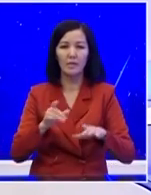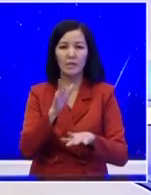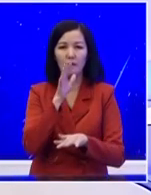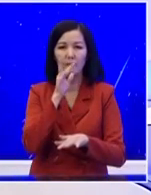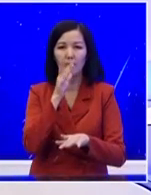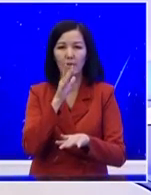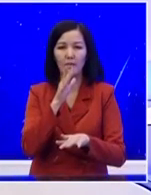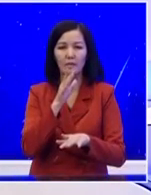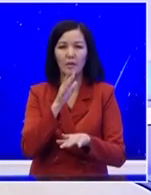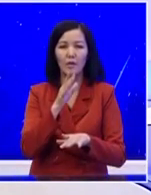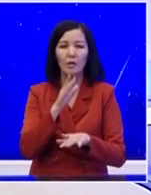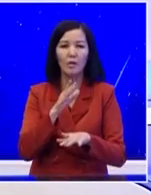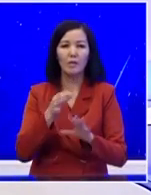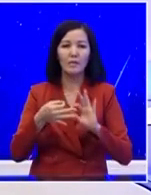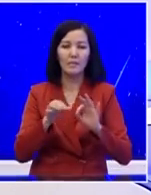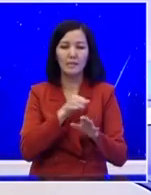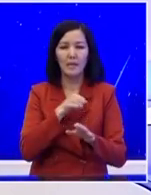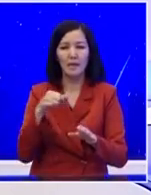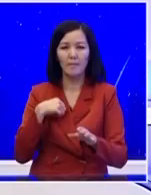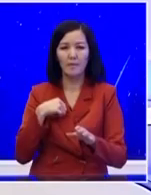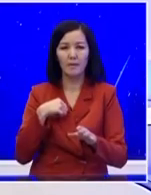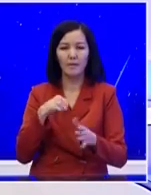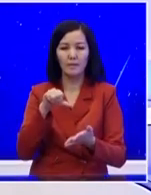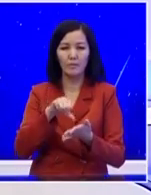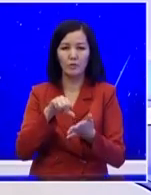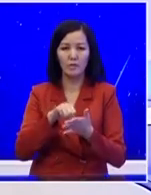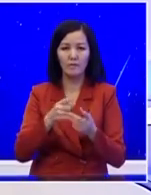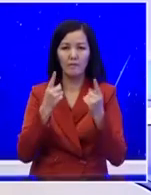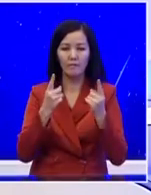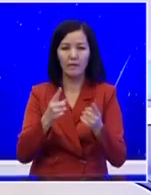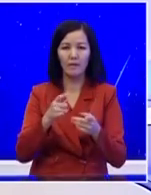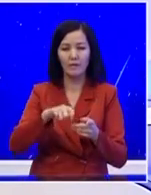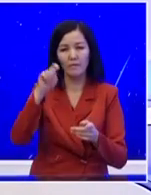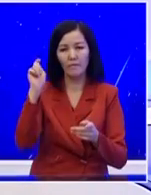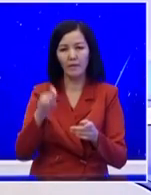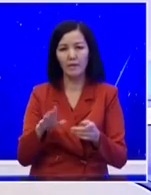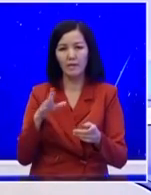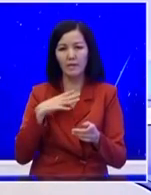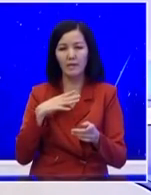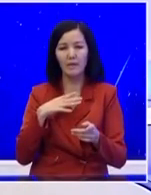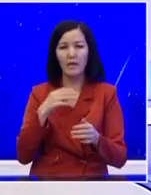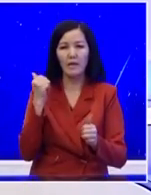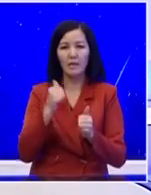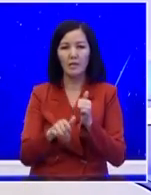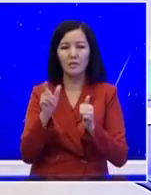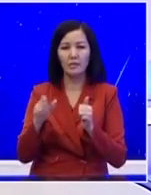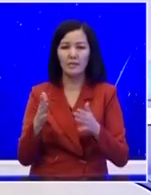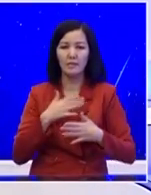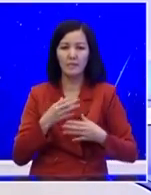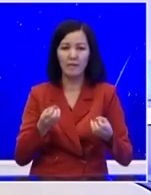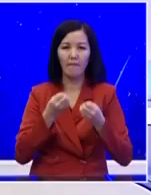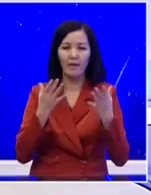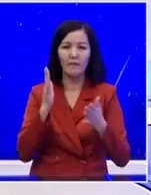времени устами тех, кто собственными руками добывал Великую Победу, прежде всего для каждого из нас, ради нашего